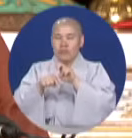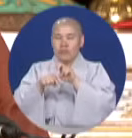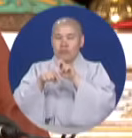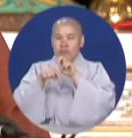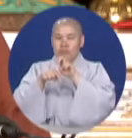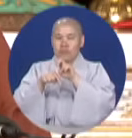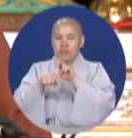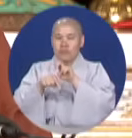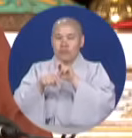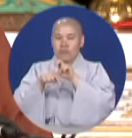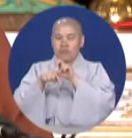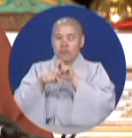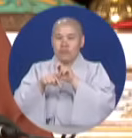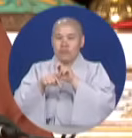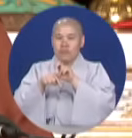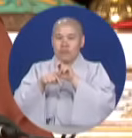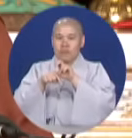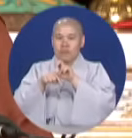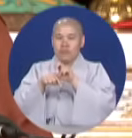나무